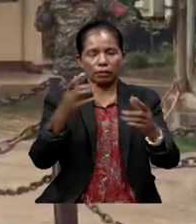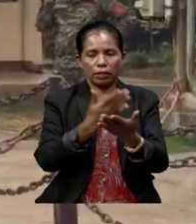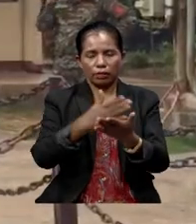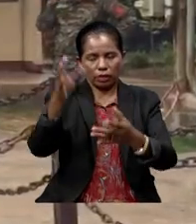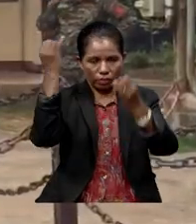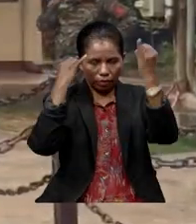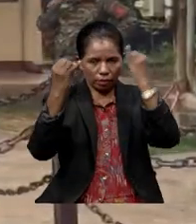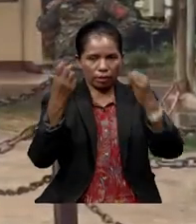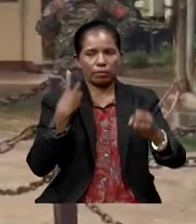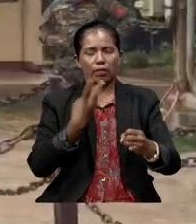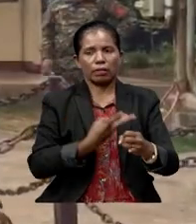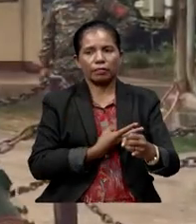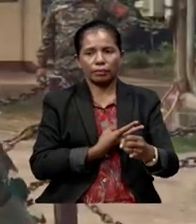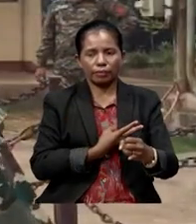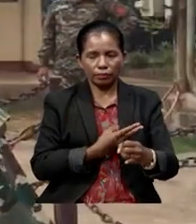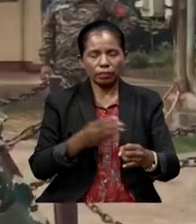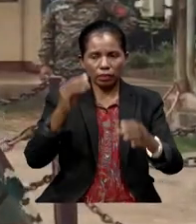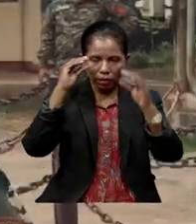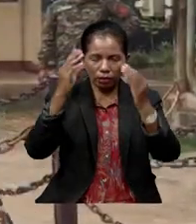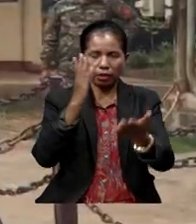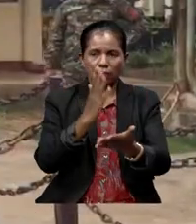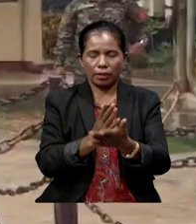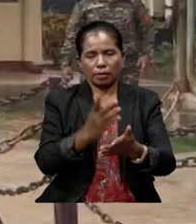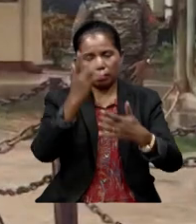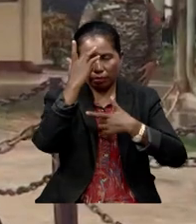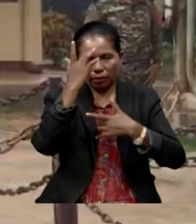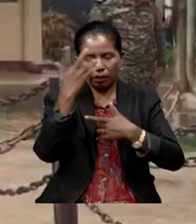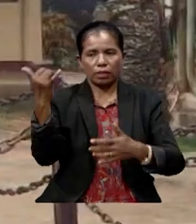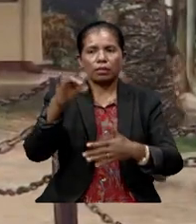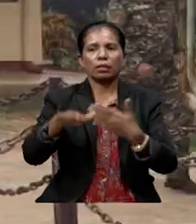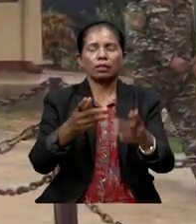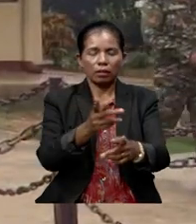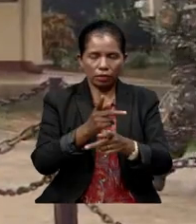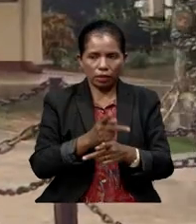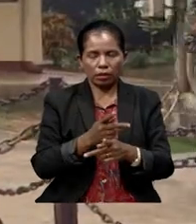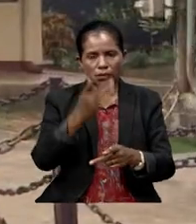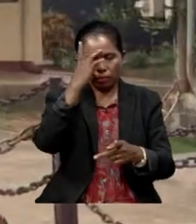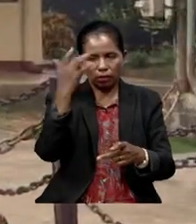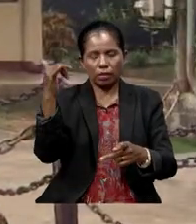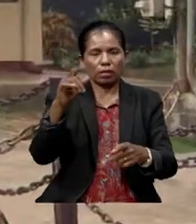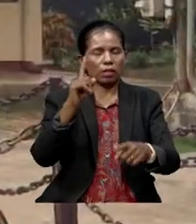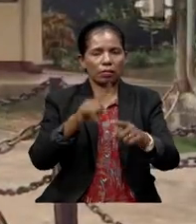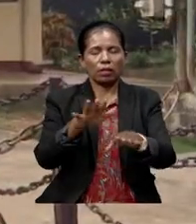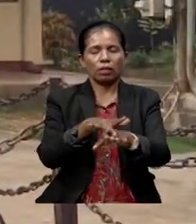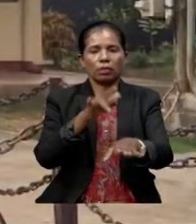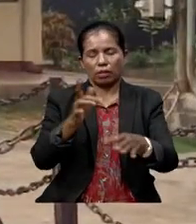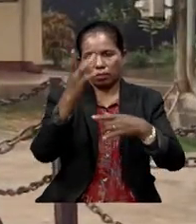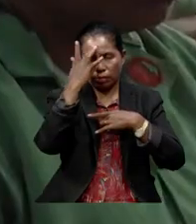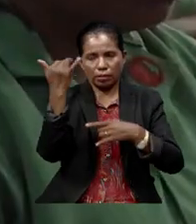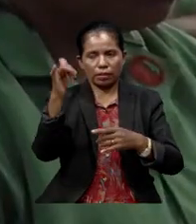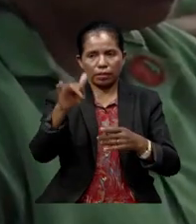ne ba ami atu ami ate te ba ami atu prevene cuidado para mora sir label inferente mora sirane ba